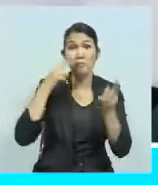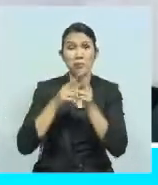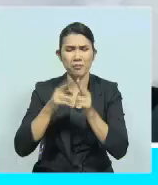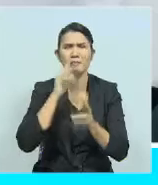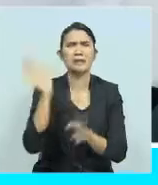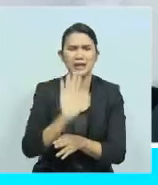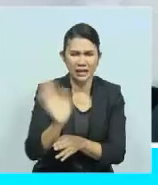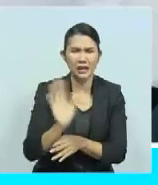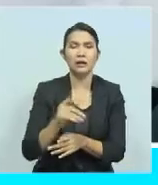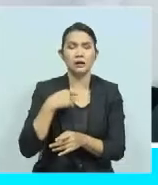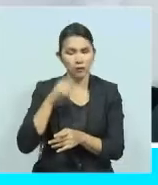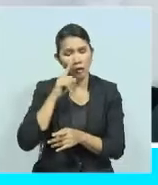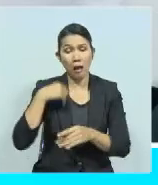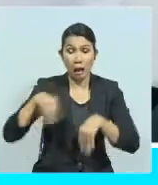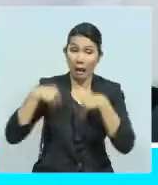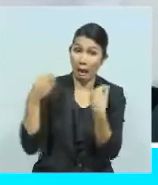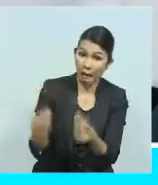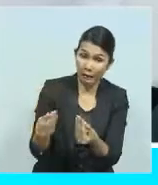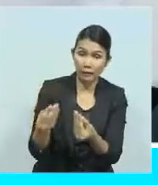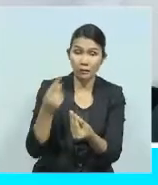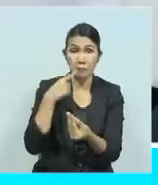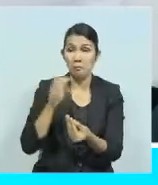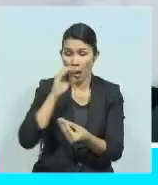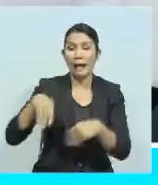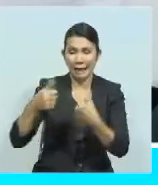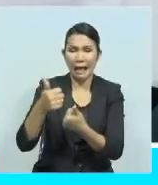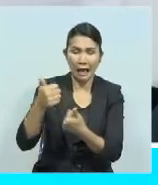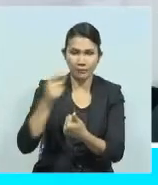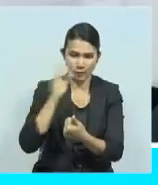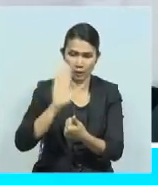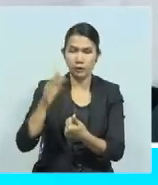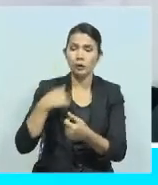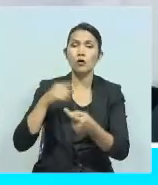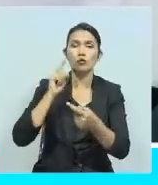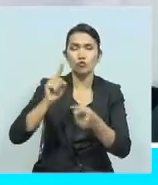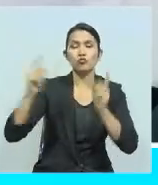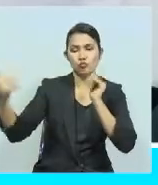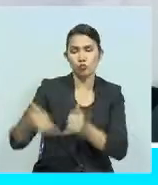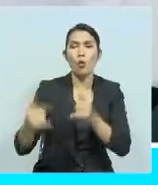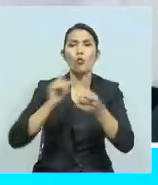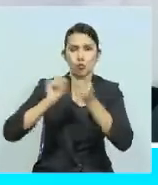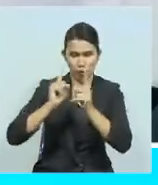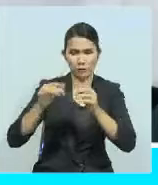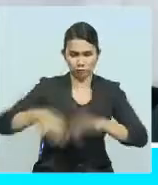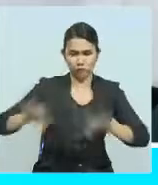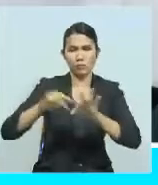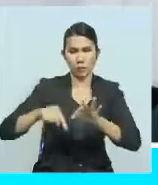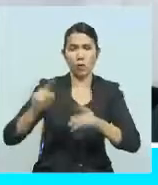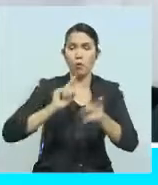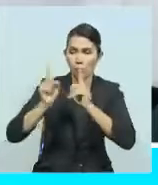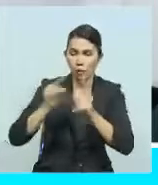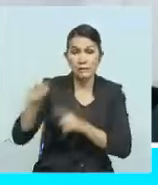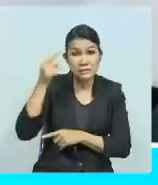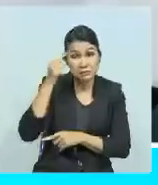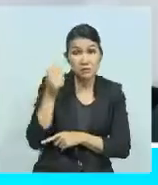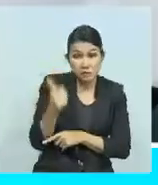ราก็ต้อง อนุญาตหรือว่า say yes say หมดเนาะส่วนใหญ่มันก็จะผ่านการนั่งพูดคุยกันเนี่ยแหละค่ะว่าเขาคิดว่